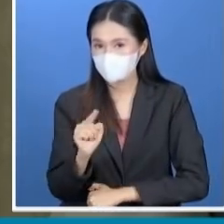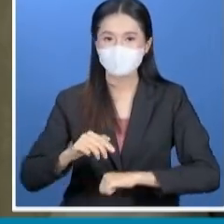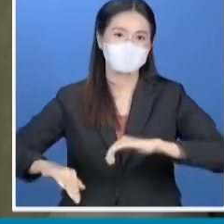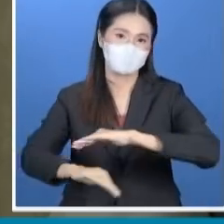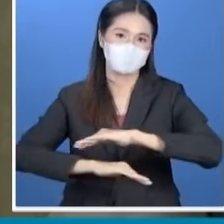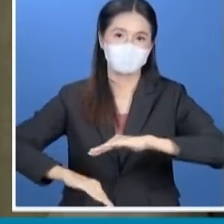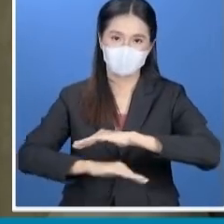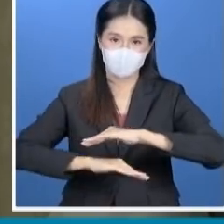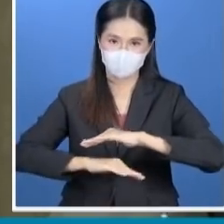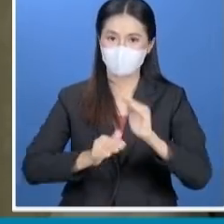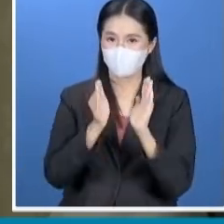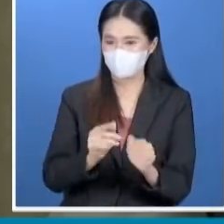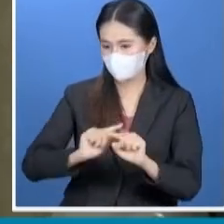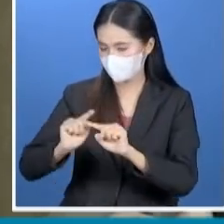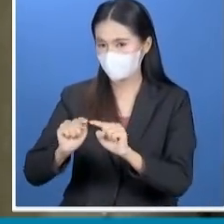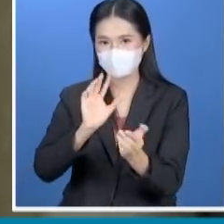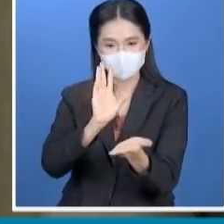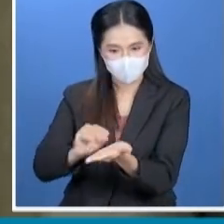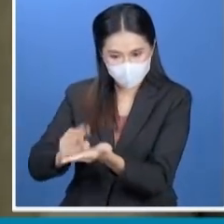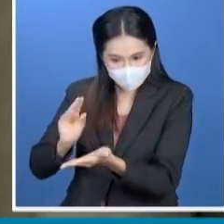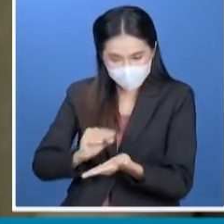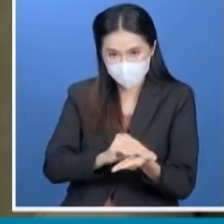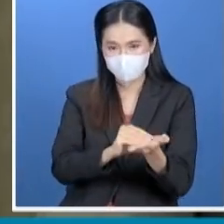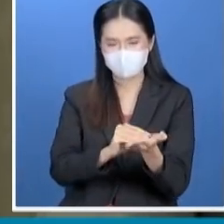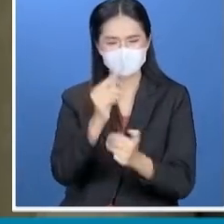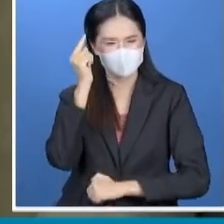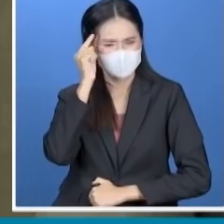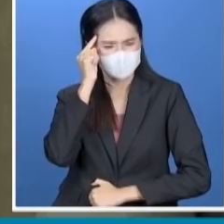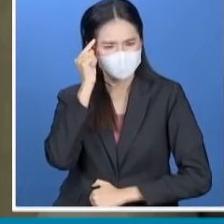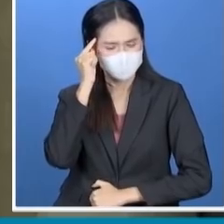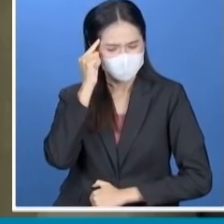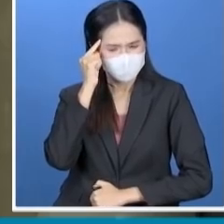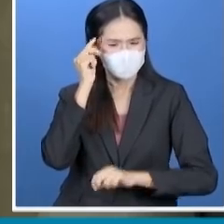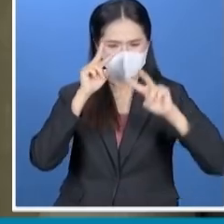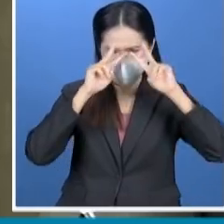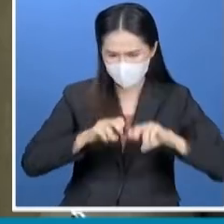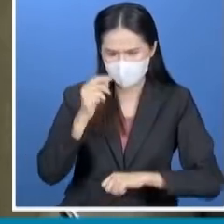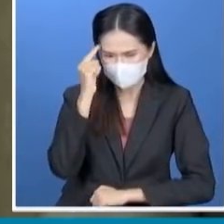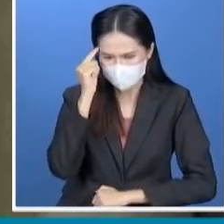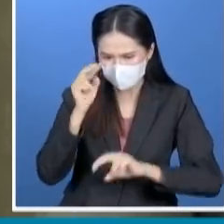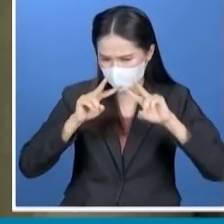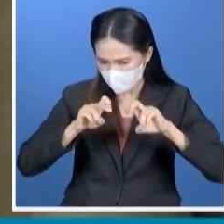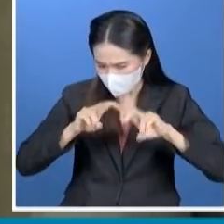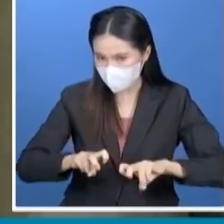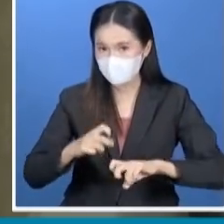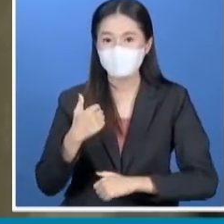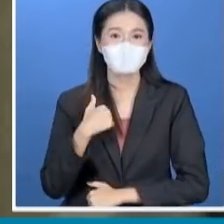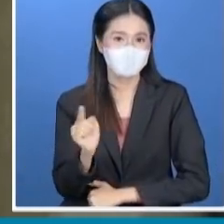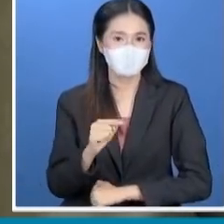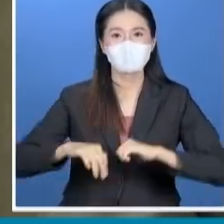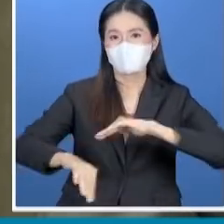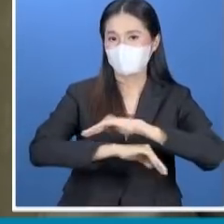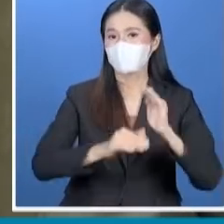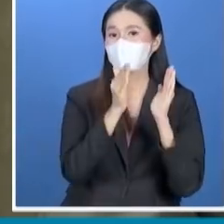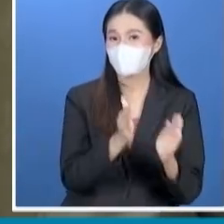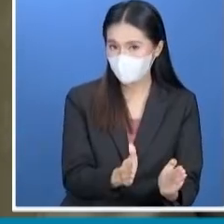มพยานหลักฐานทุกอย่างนะครับเพื่อที่จะมาชั่งน้ำหนักในคดีในภาพรวมนะครับมีทั้งพยานบุค